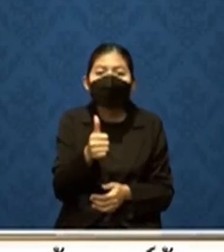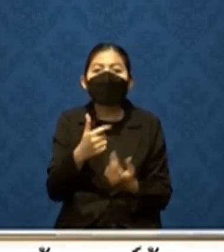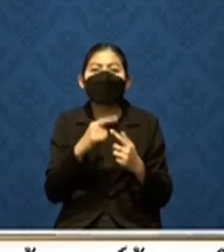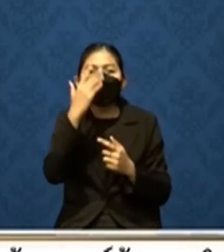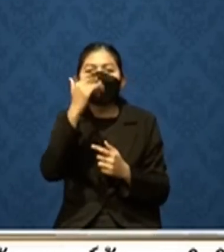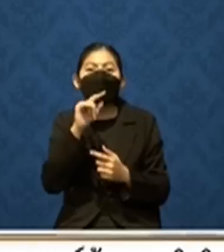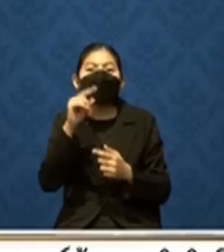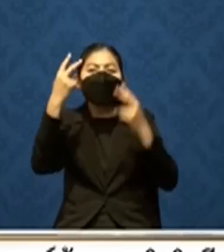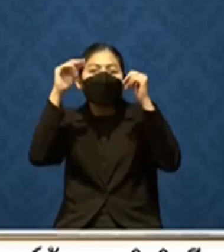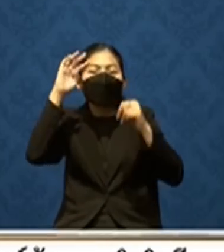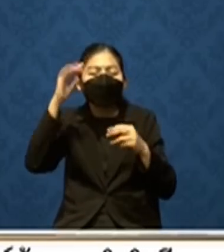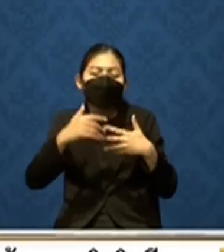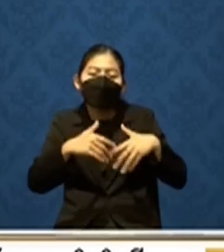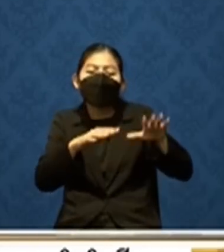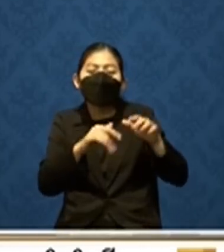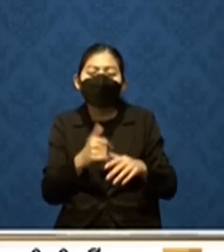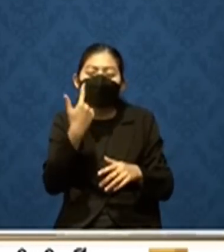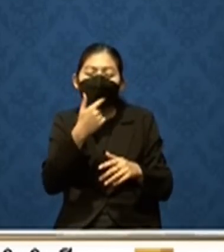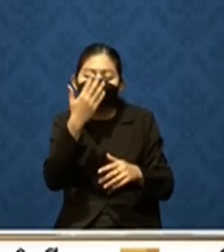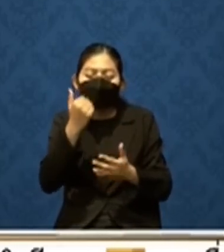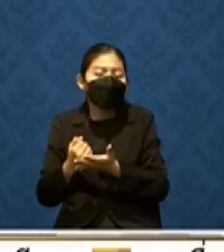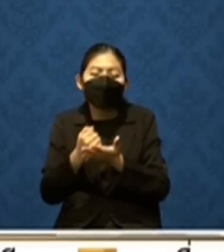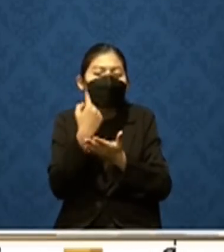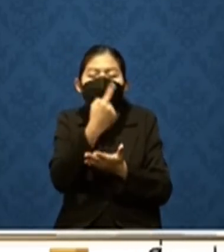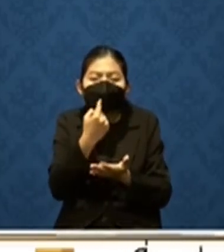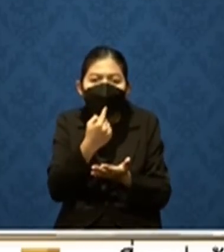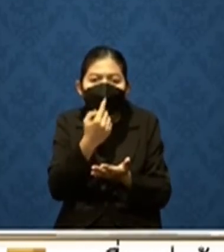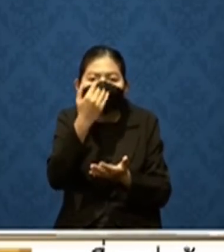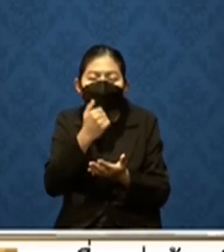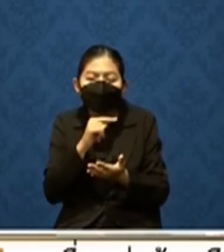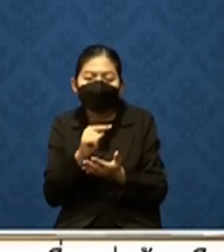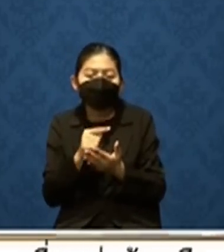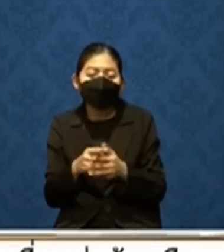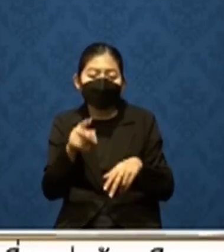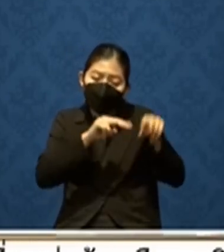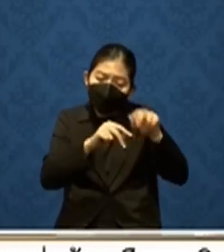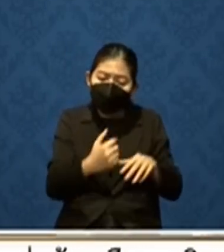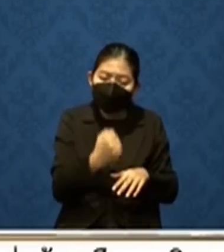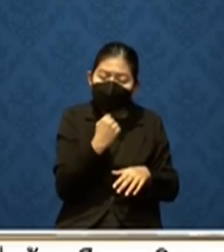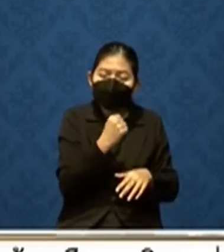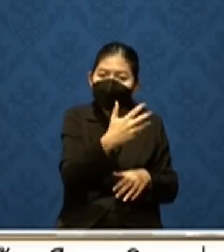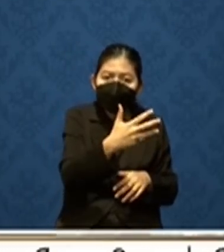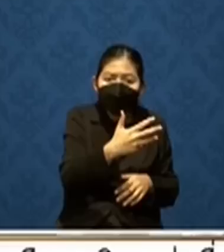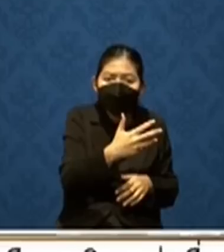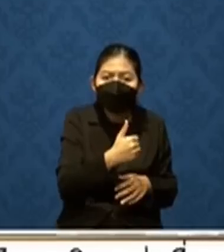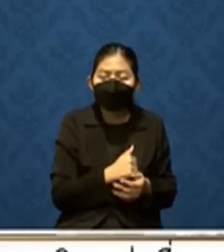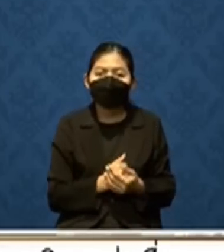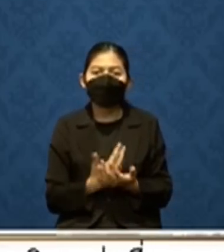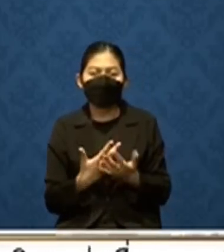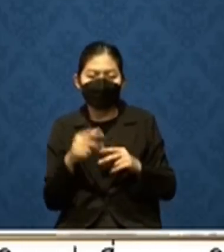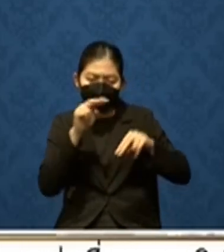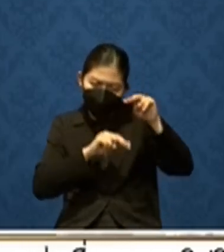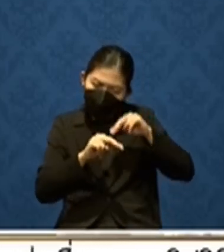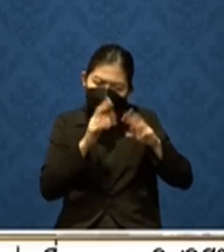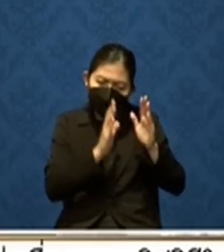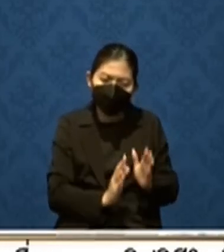ขนาดนั้นท่านเอื้อประโยชน์ให้ใครท่านได้รับประโยชน์จากใครมาถึงไม่ดูแลลูกหลาน